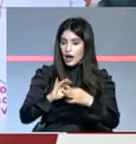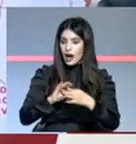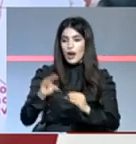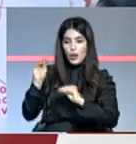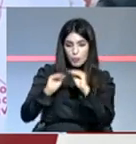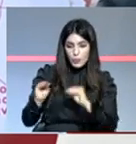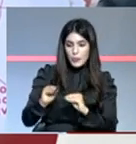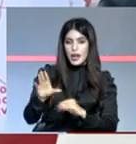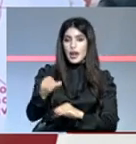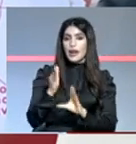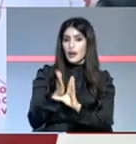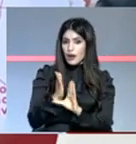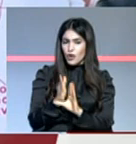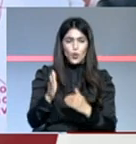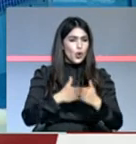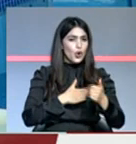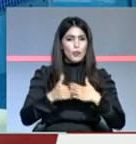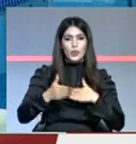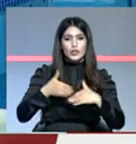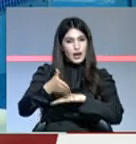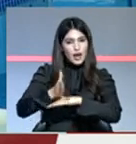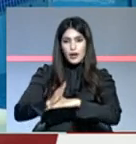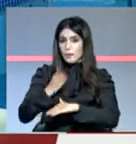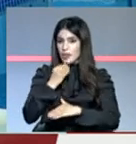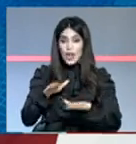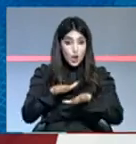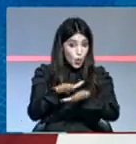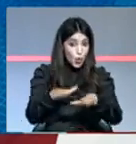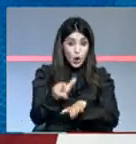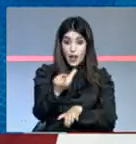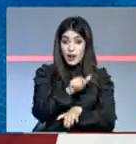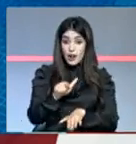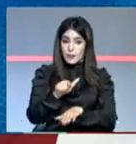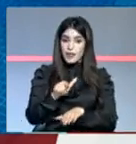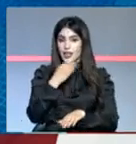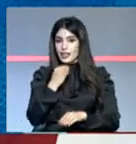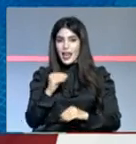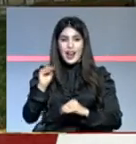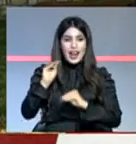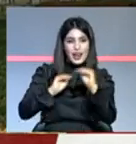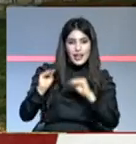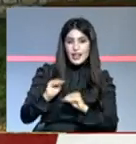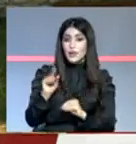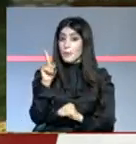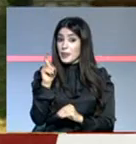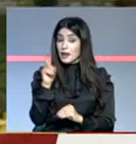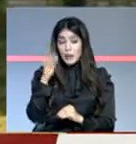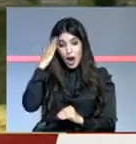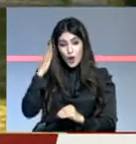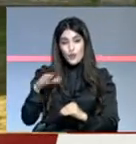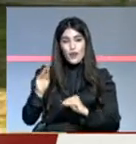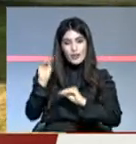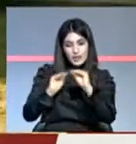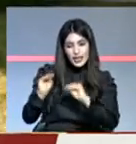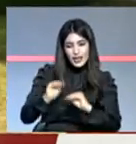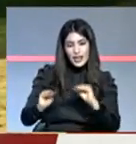بالتكفل النفسي، بالترفيه عن هذه الشريحة. عملنا مسبح يعني للعلاج بالماء، وهي معناها سيونثيرابي مطلوبة جدا